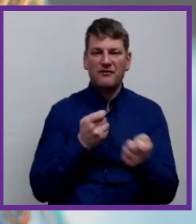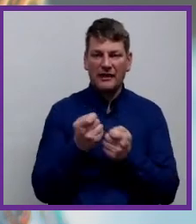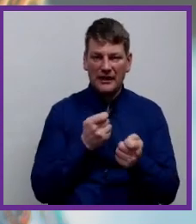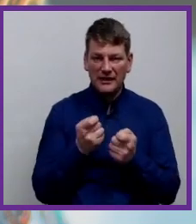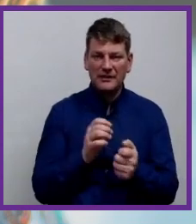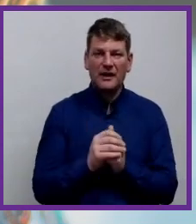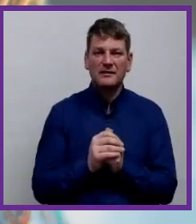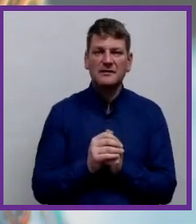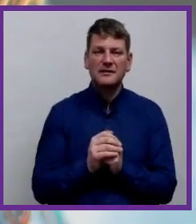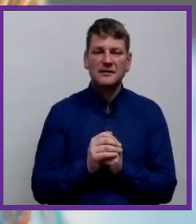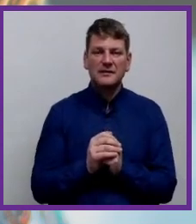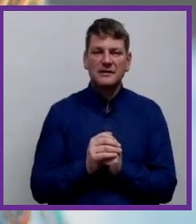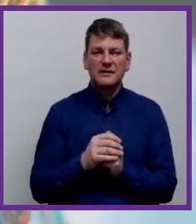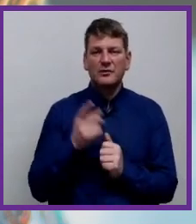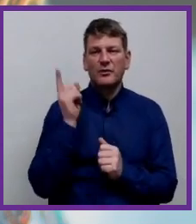protams,